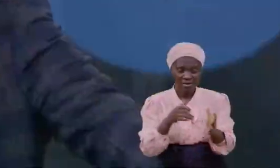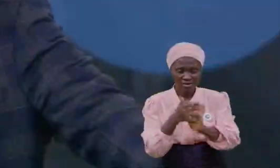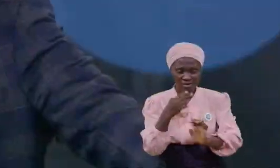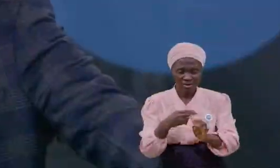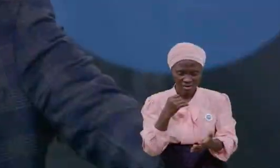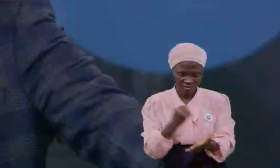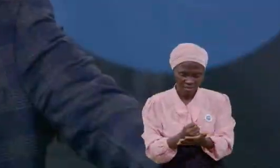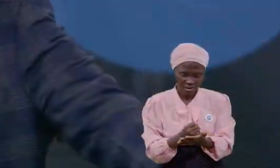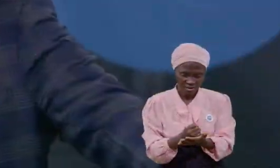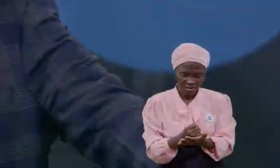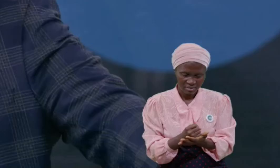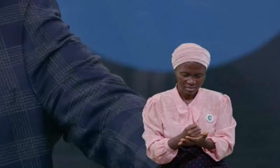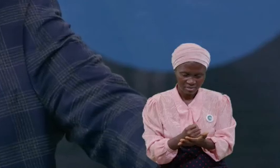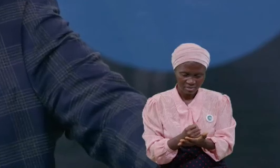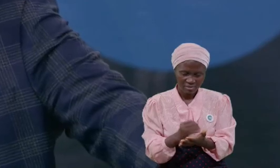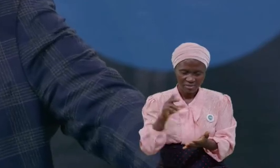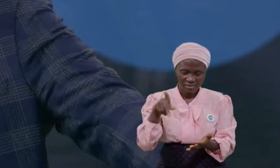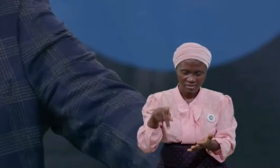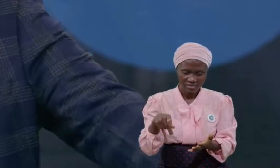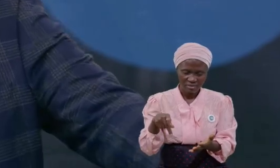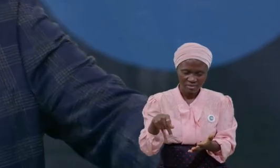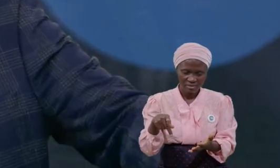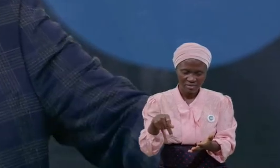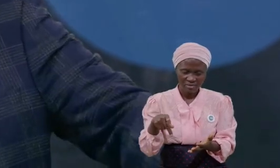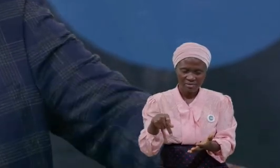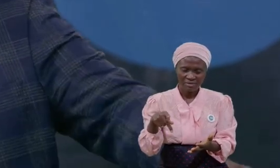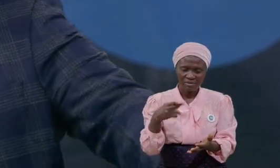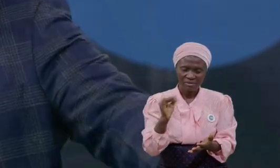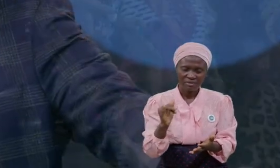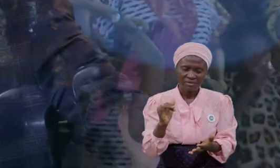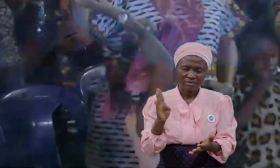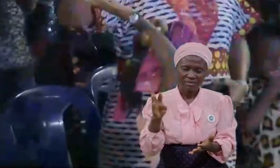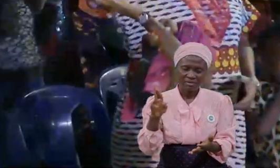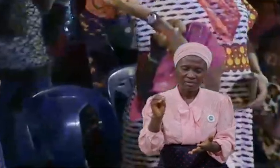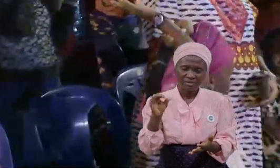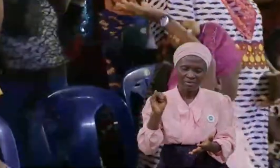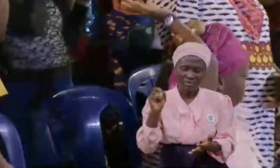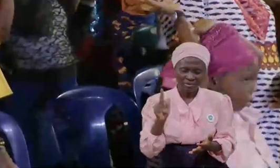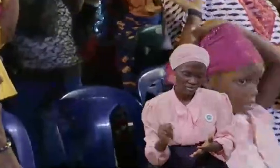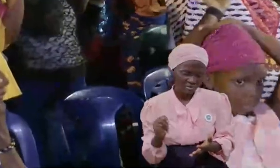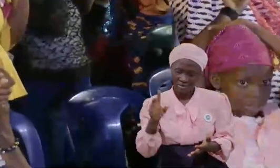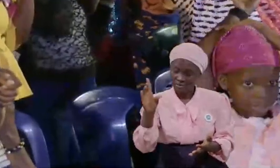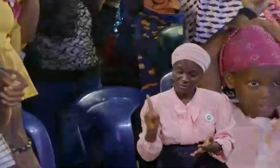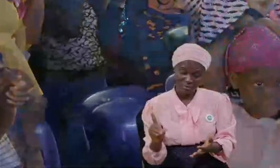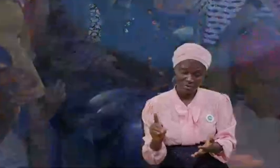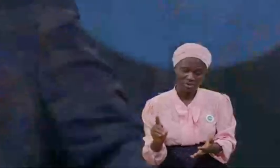Fibrome, hernie, cessez, sortez au nom de Jésus.